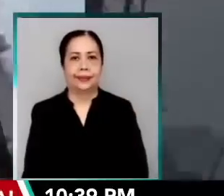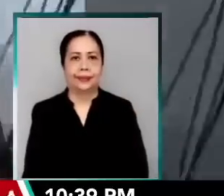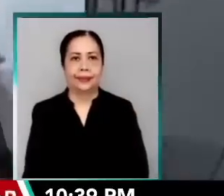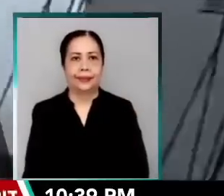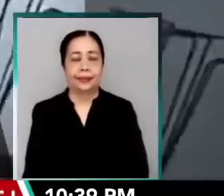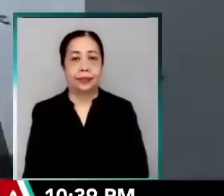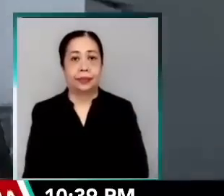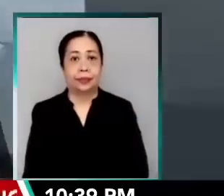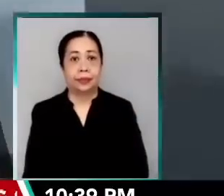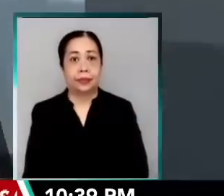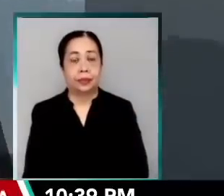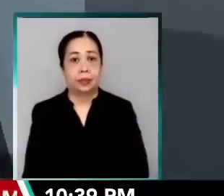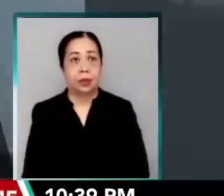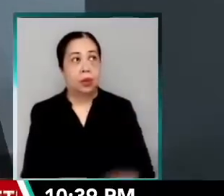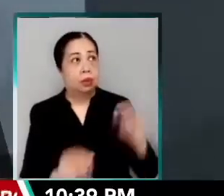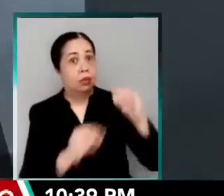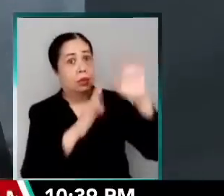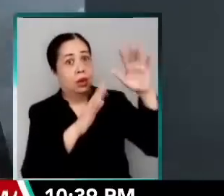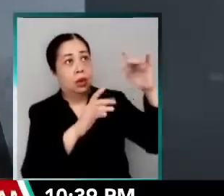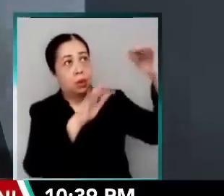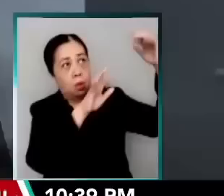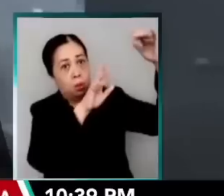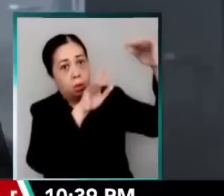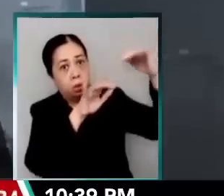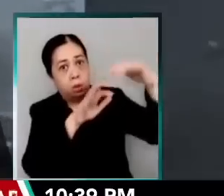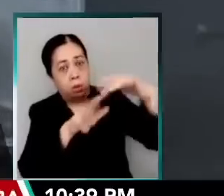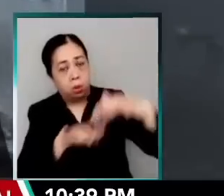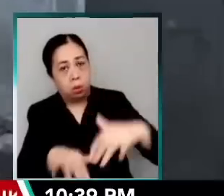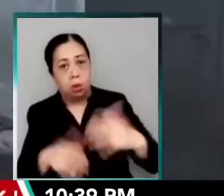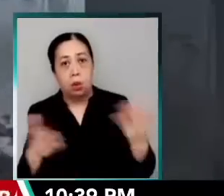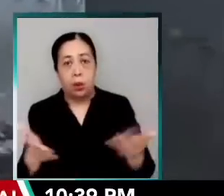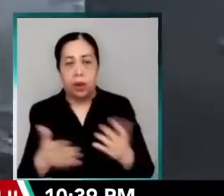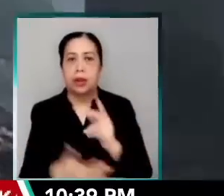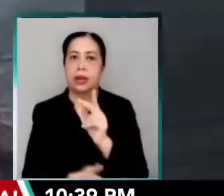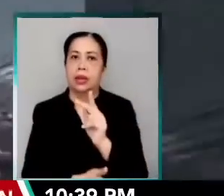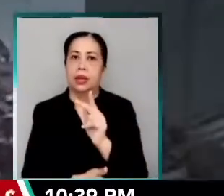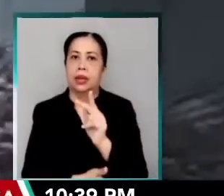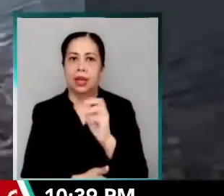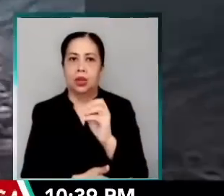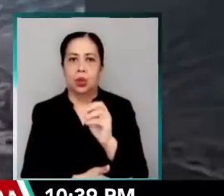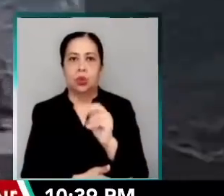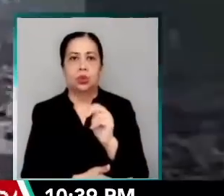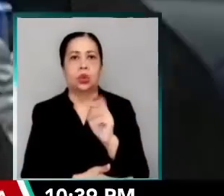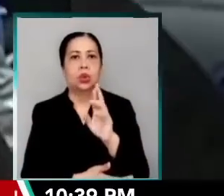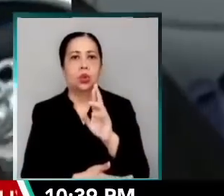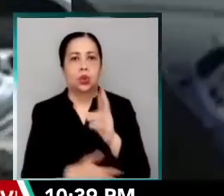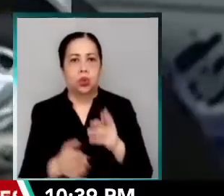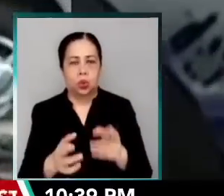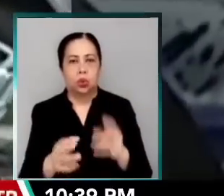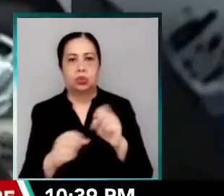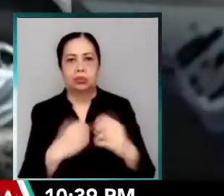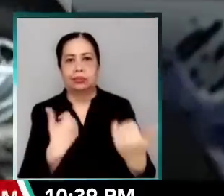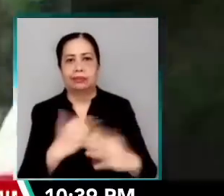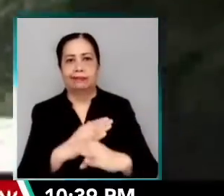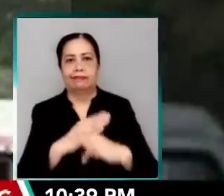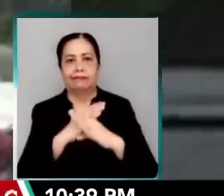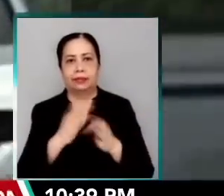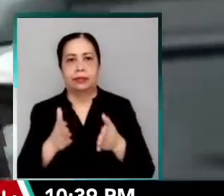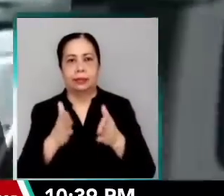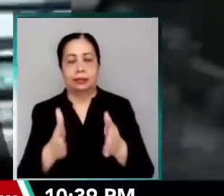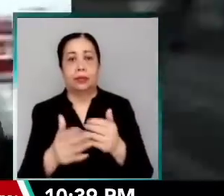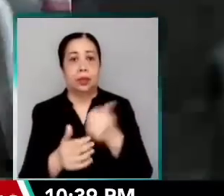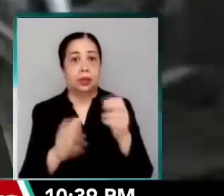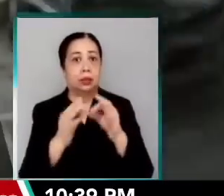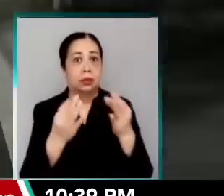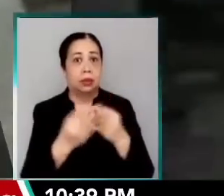Nagbagsakan ng malalaking bato sa Cannon Road kasabay ng malakas na ulan, kaya hinarangan muna ang kalsada. Ang ilang pamilyang nakatira